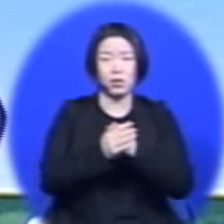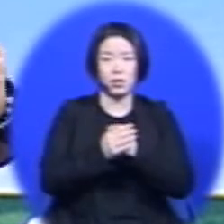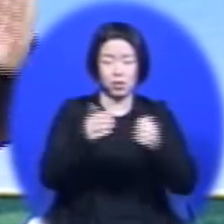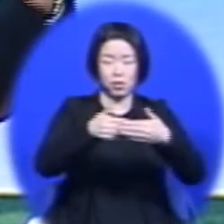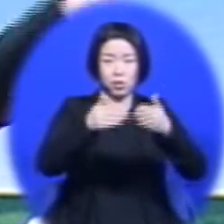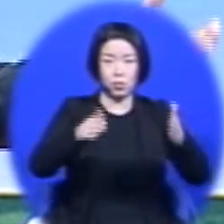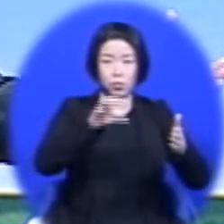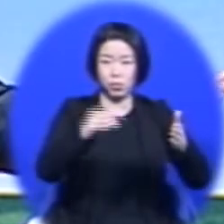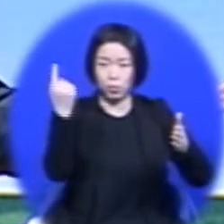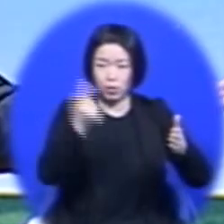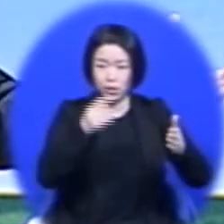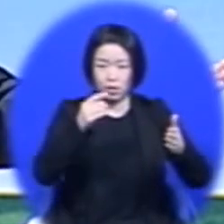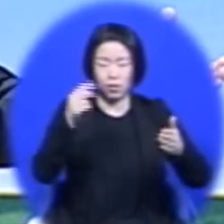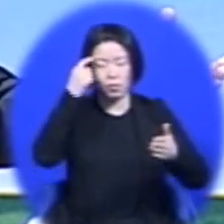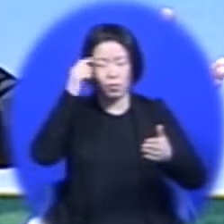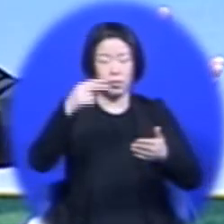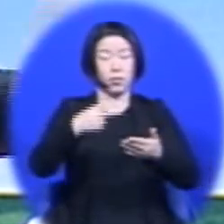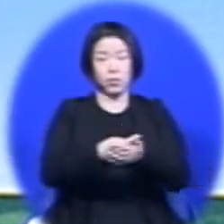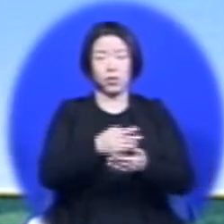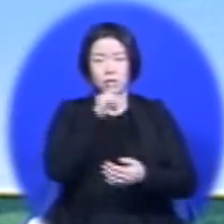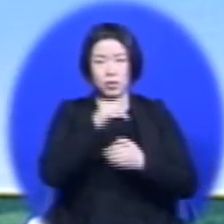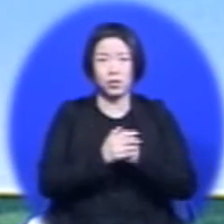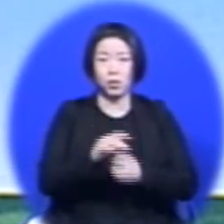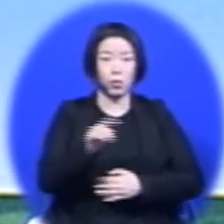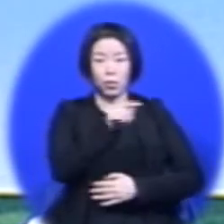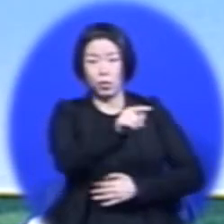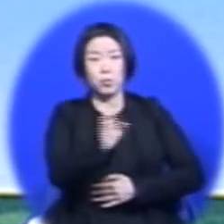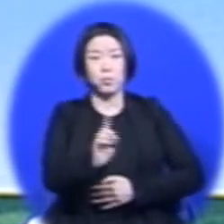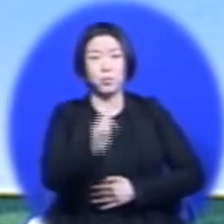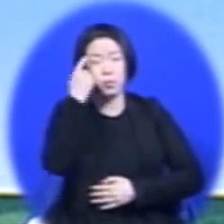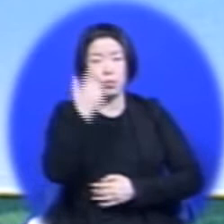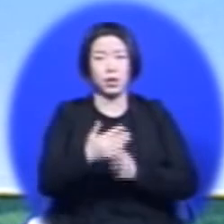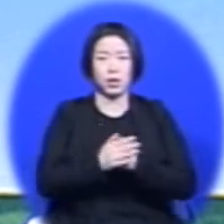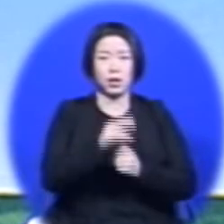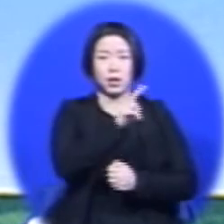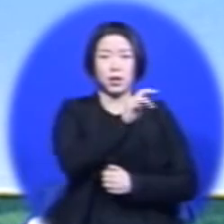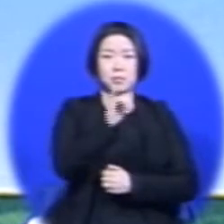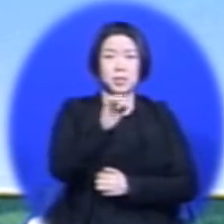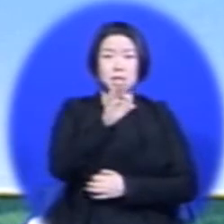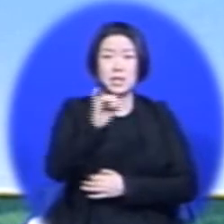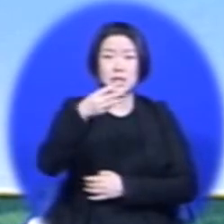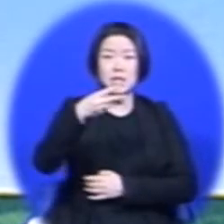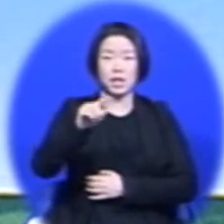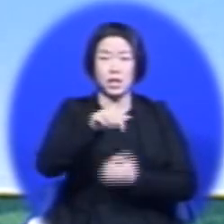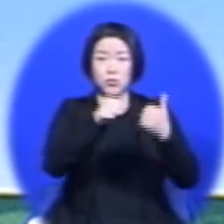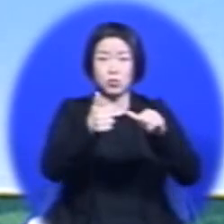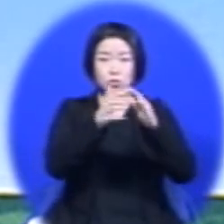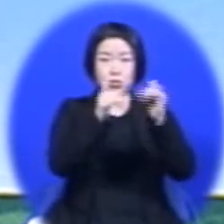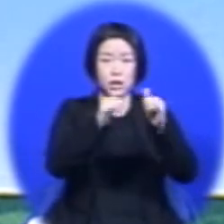거실에 들어왔다가 기절초풍하는 줄 알았어요. 아니 이게 뭐냐고. 미이라가 거기에 유리상자 안에 있는